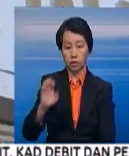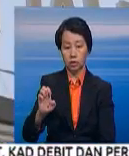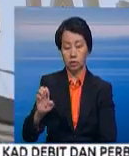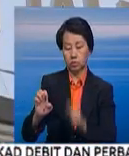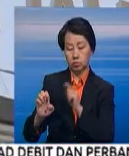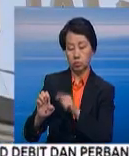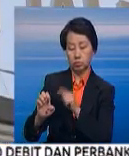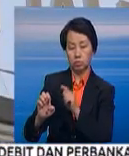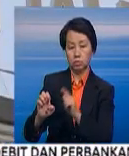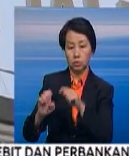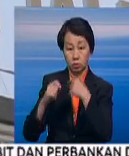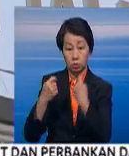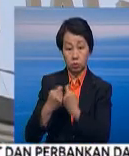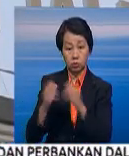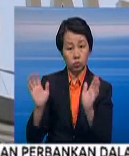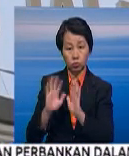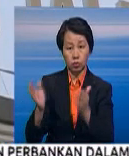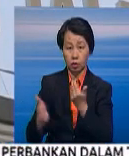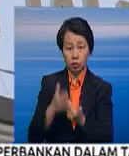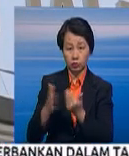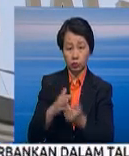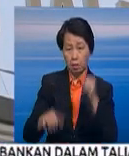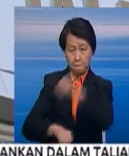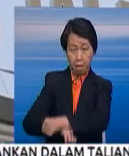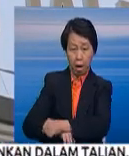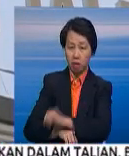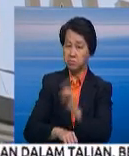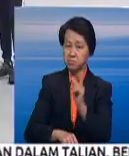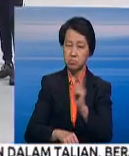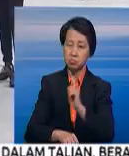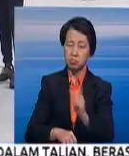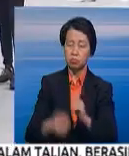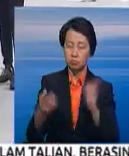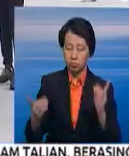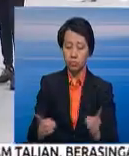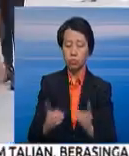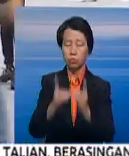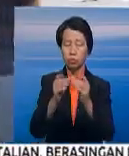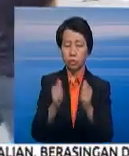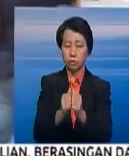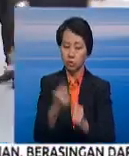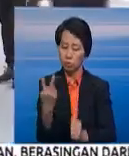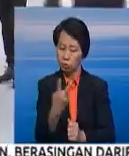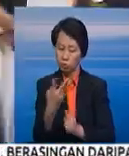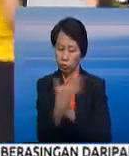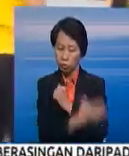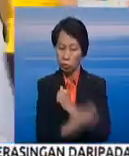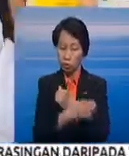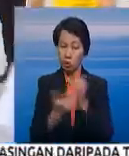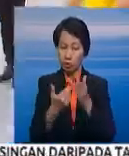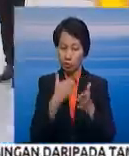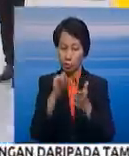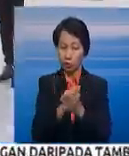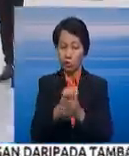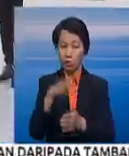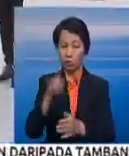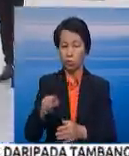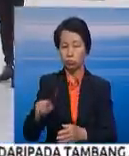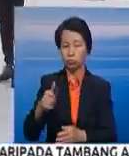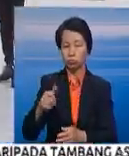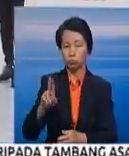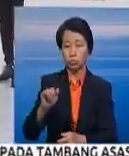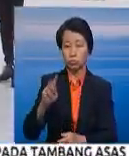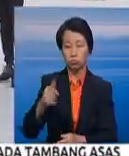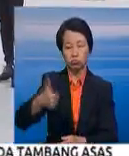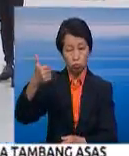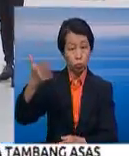satu pasukan yang bukan mudah untuk diatasi. Rekod pertemuan antara kedua-dua negara sebelum ini lebih memihak kepada